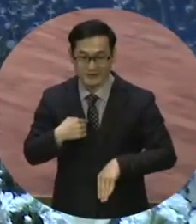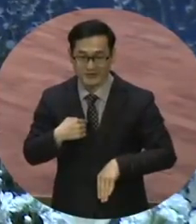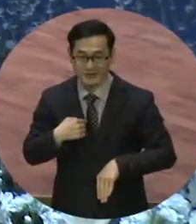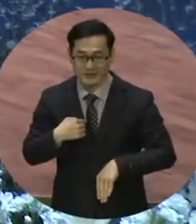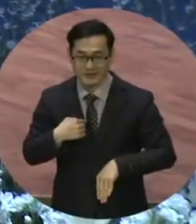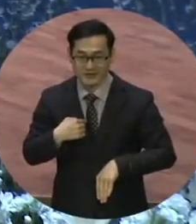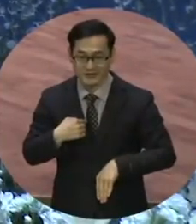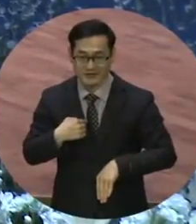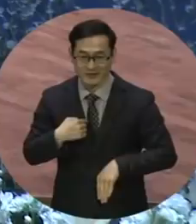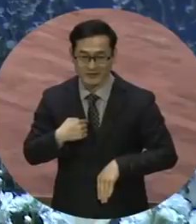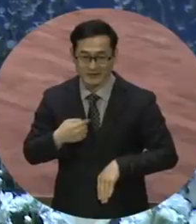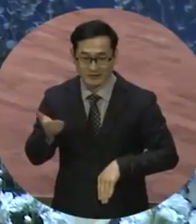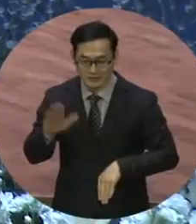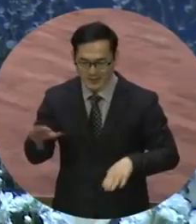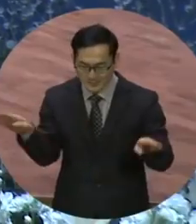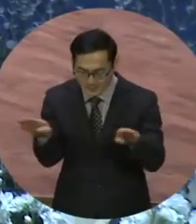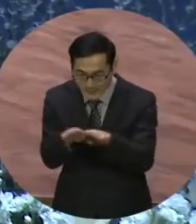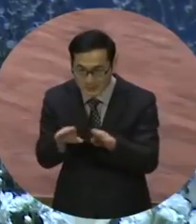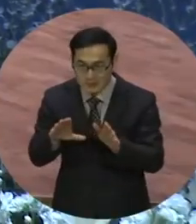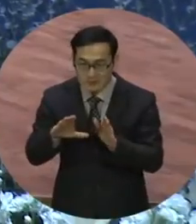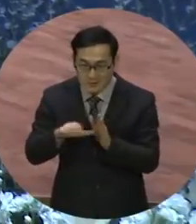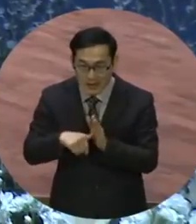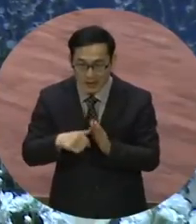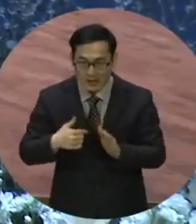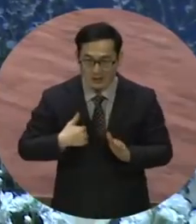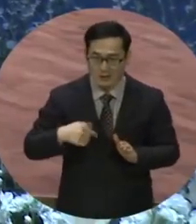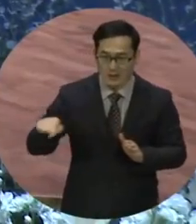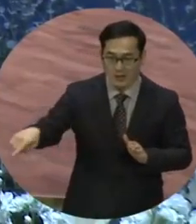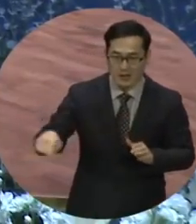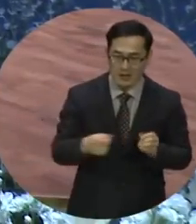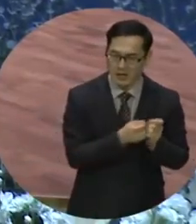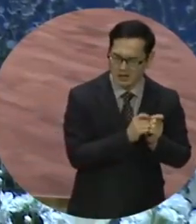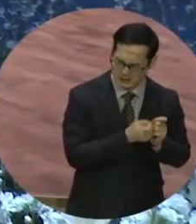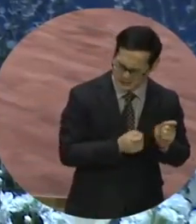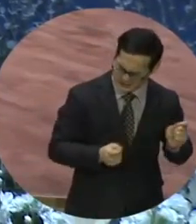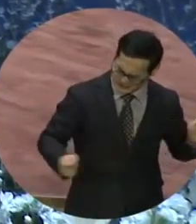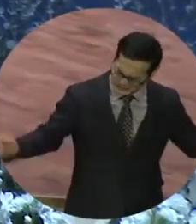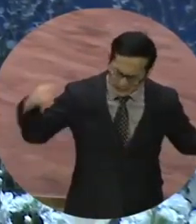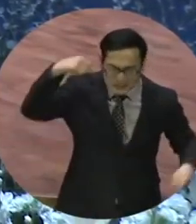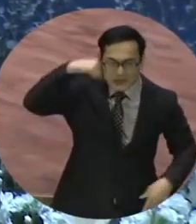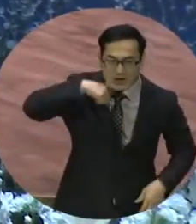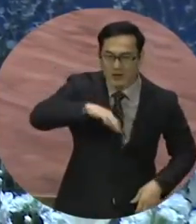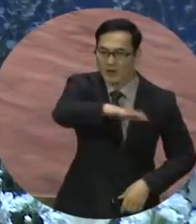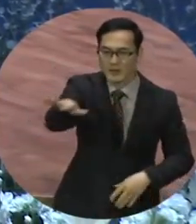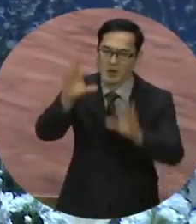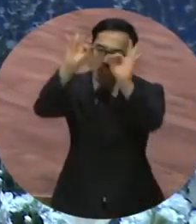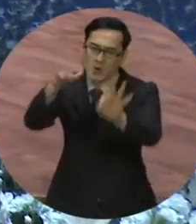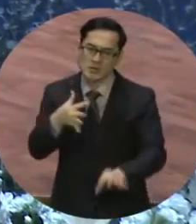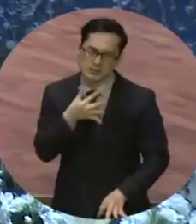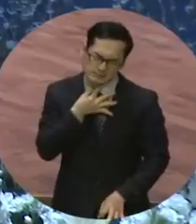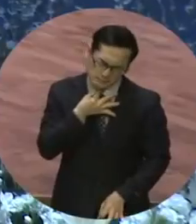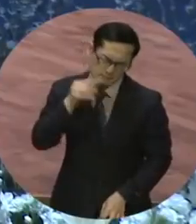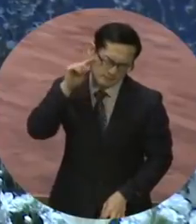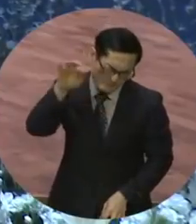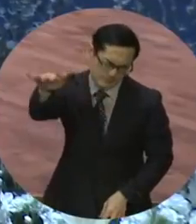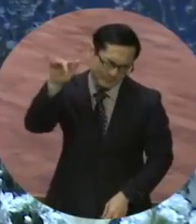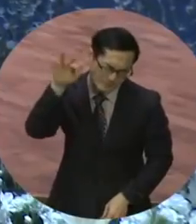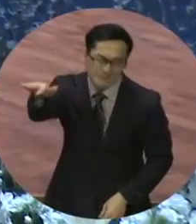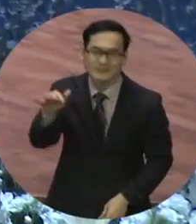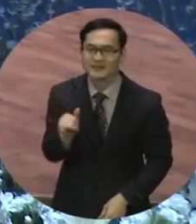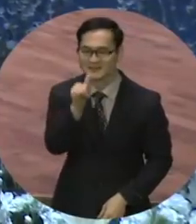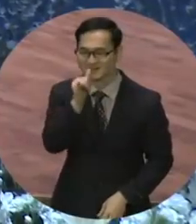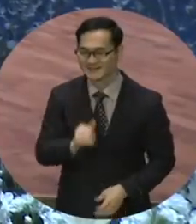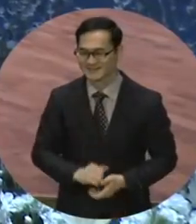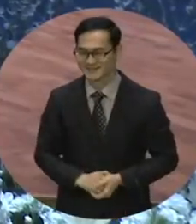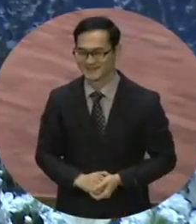한 주간을 비우는데 얼마나 길게 느껴지는지, 얼마나 여러분을 보고 싶어 했는지,